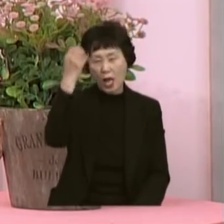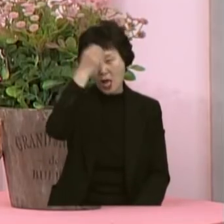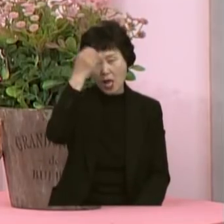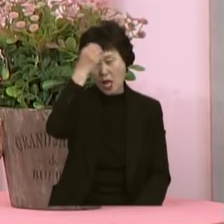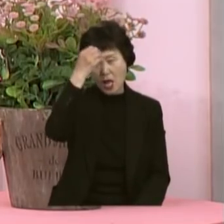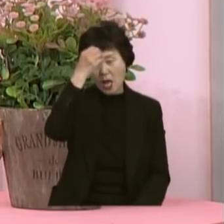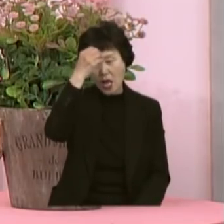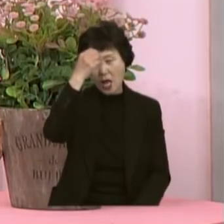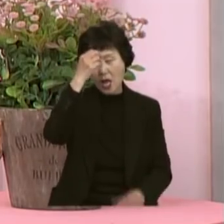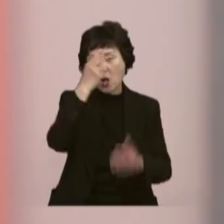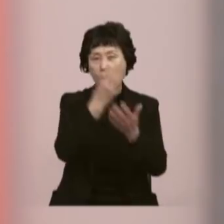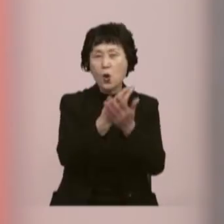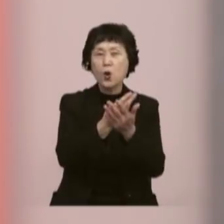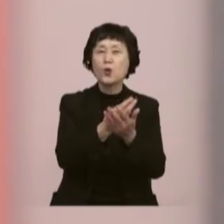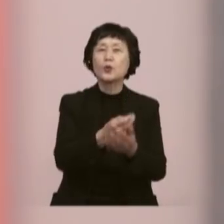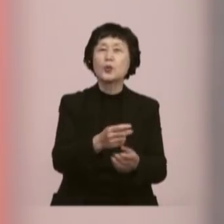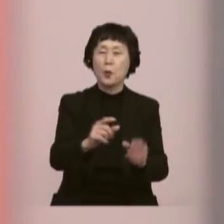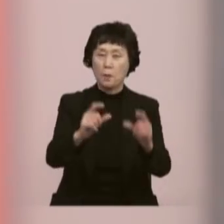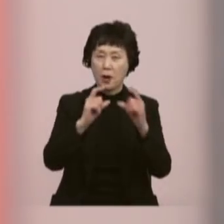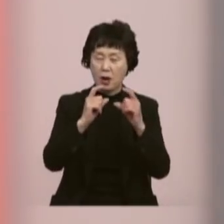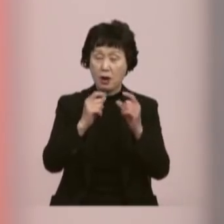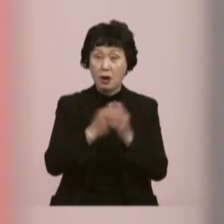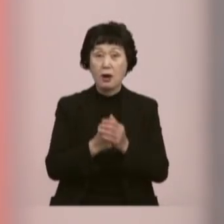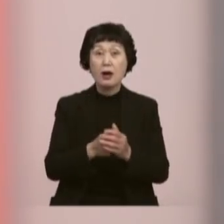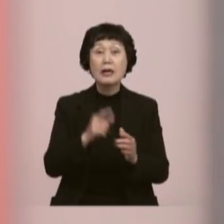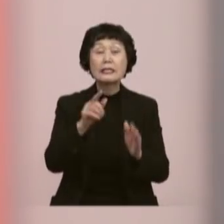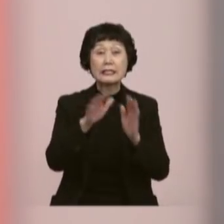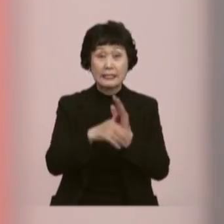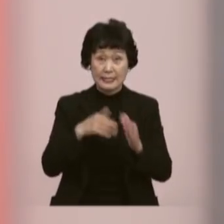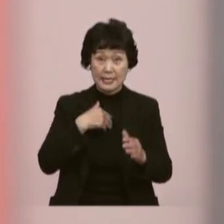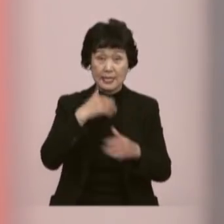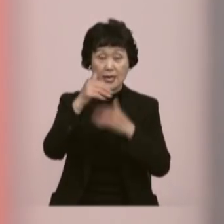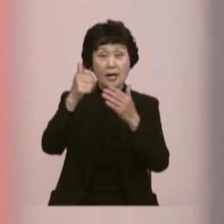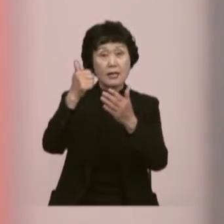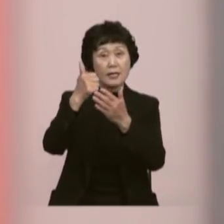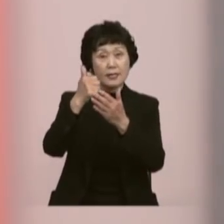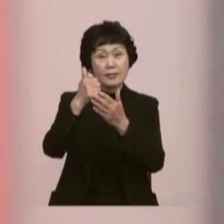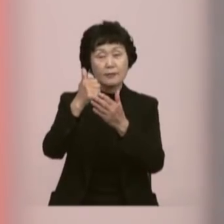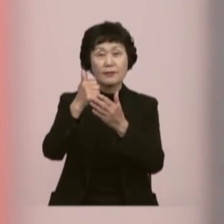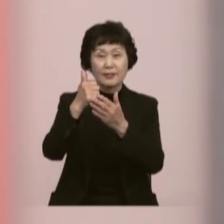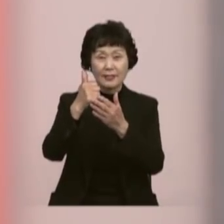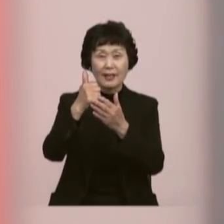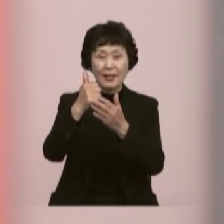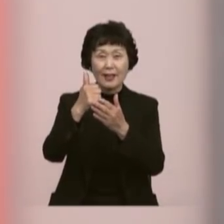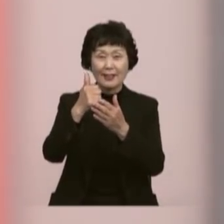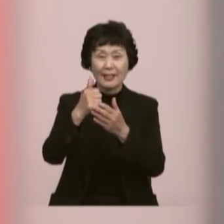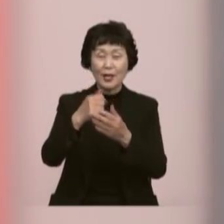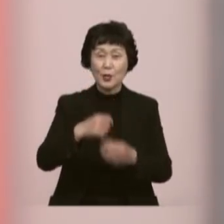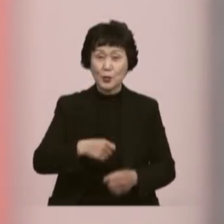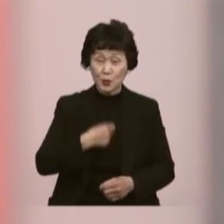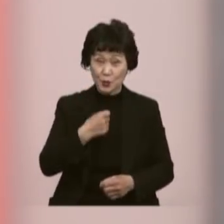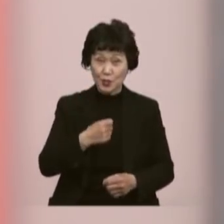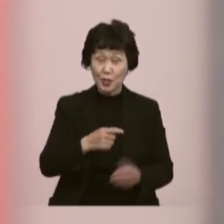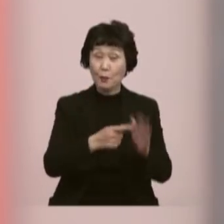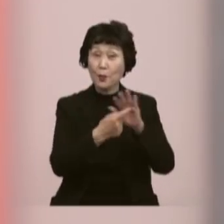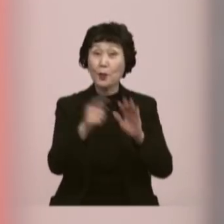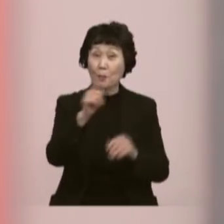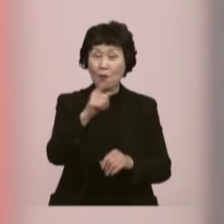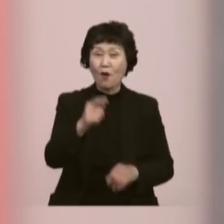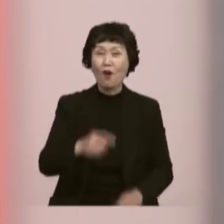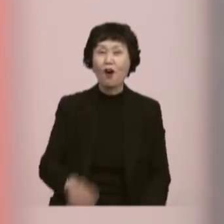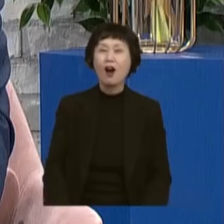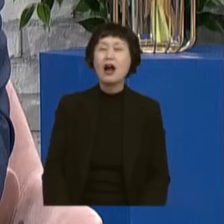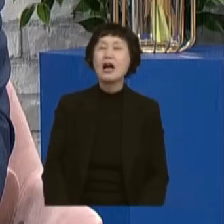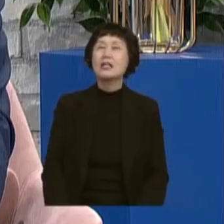큰 사람이 많으니까. 그때 정말 하나님 앞에서 겁도 없이 제가 솔직히 어떻게 표현했냐면 아주 껄떡대고